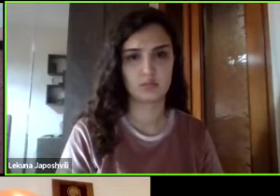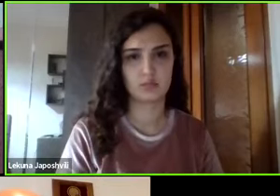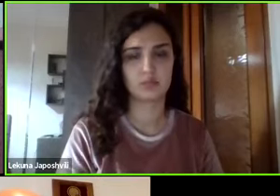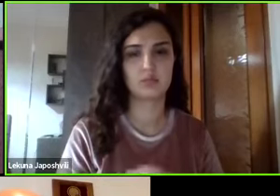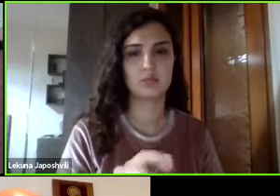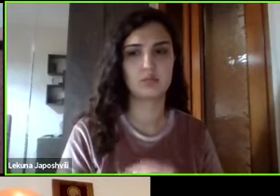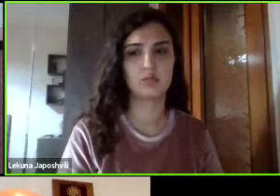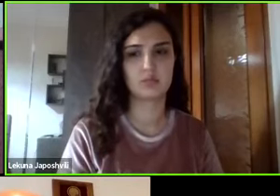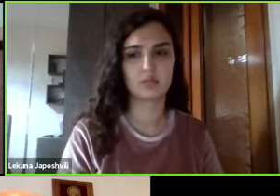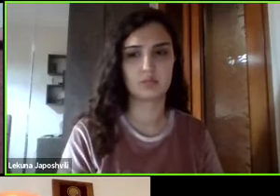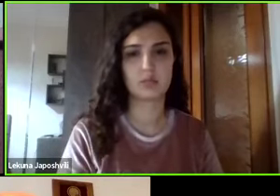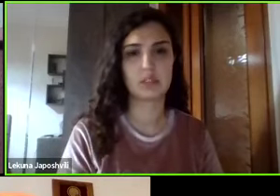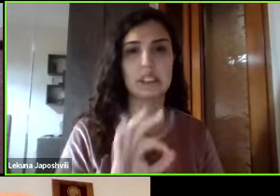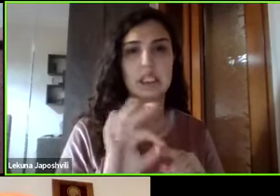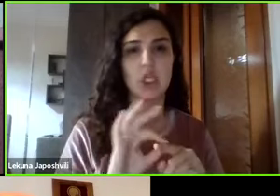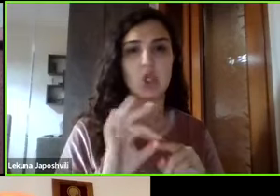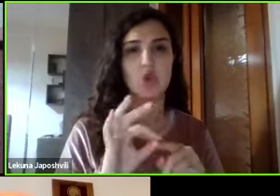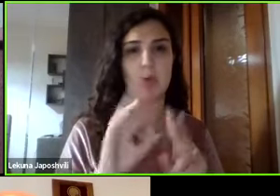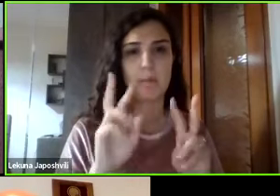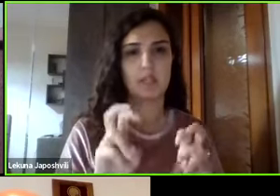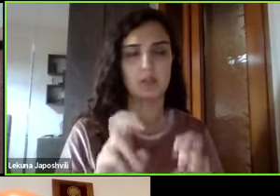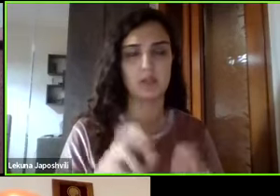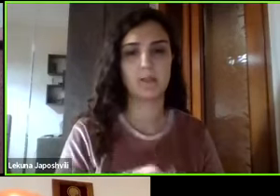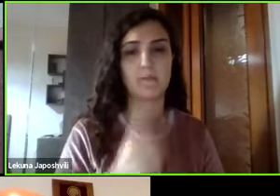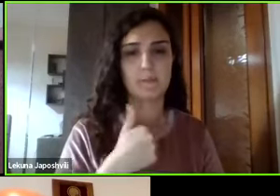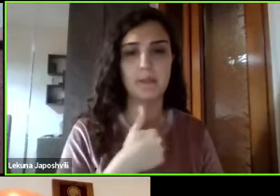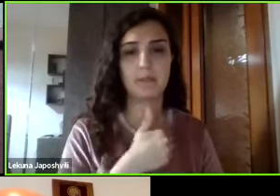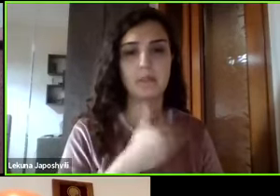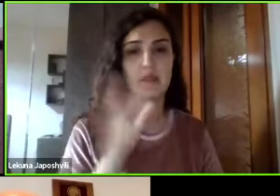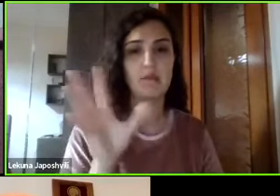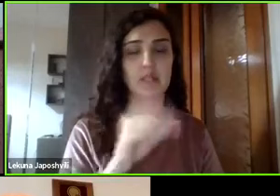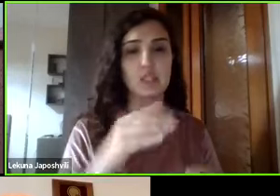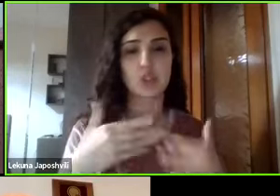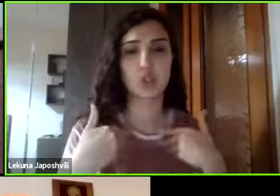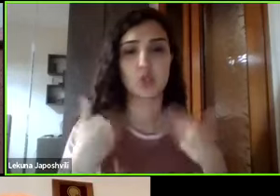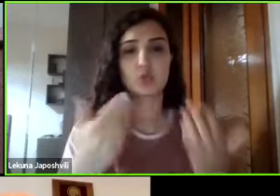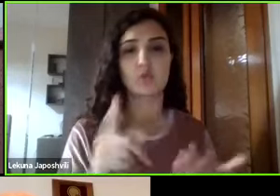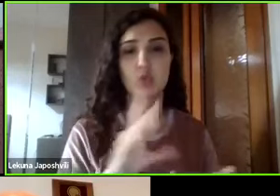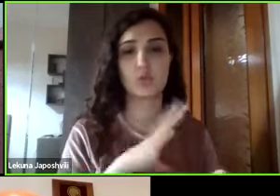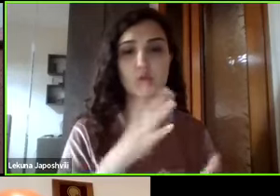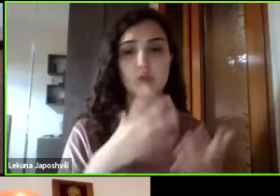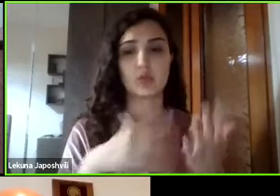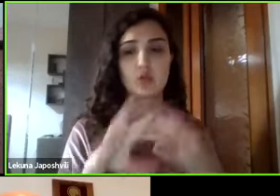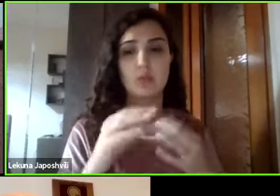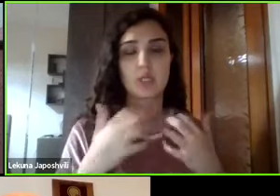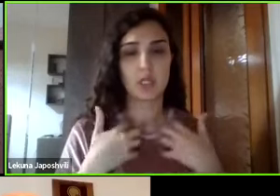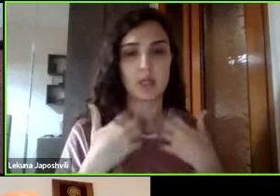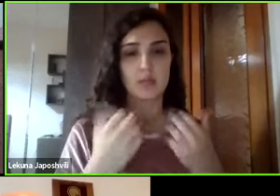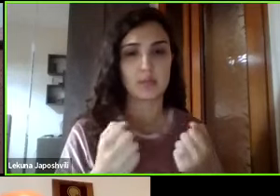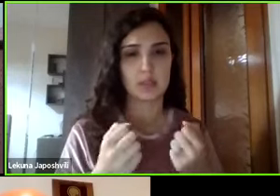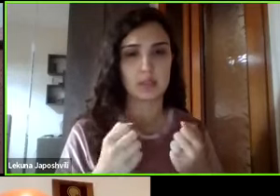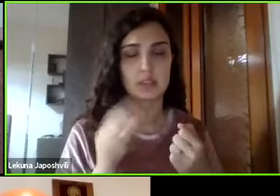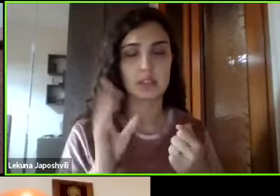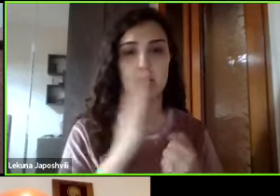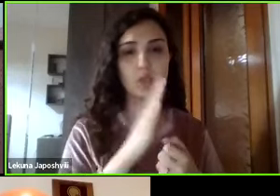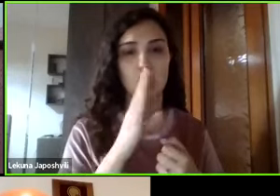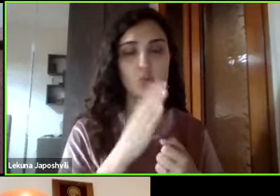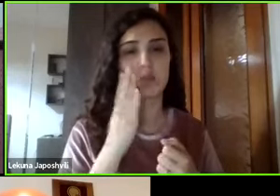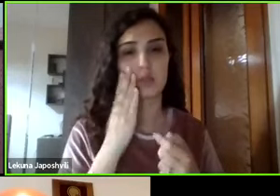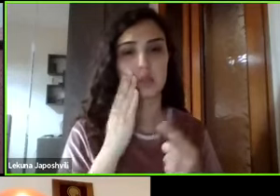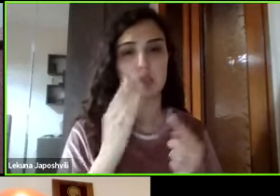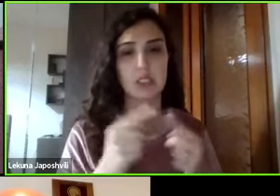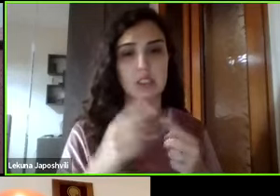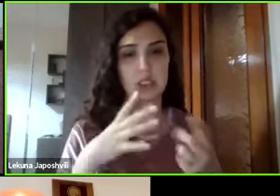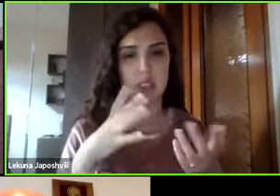გიენბარეს ნეიროპათია. მე მინდა ყველას გისურვოთ, რომ იყოთ ჯანმრთელები. საბედნიეროდ მართლა ჩვენი